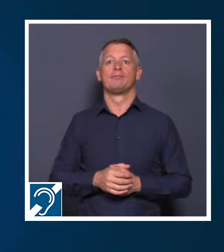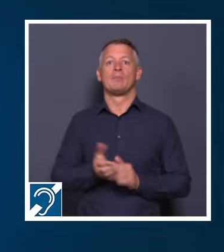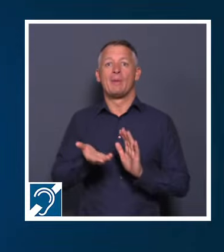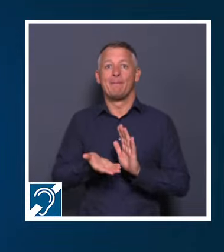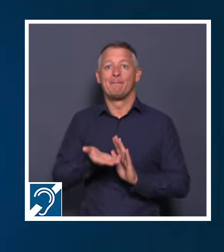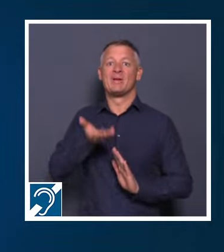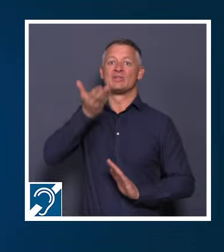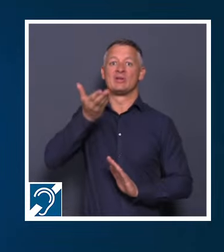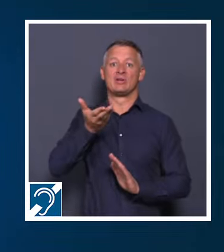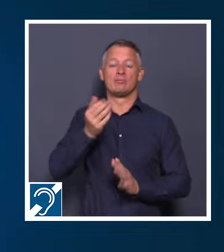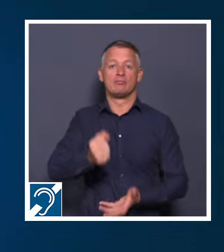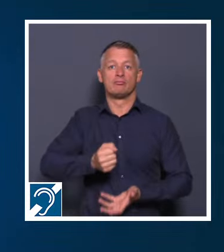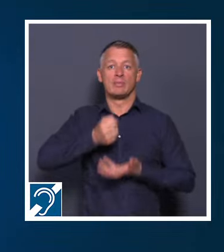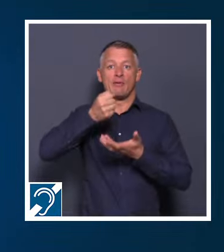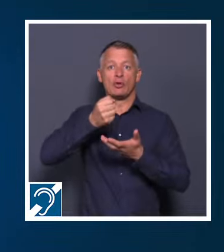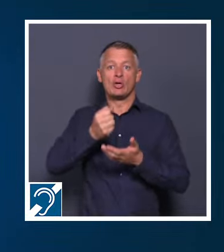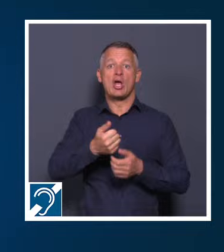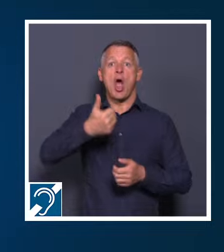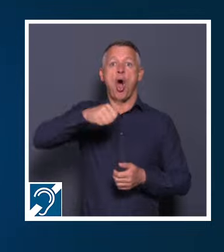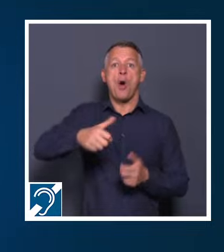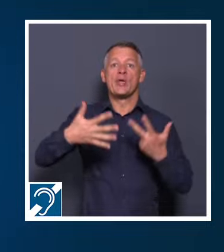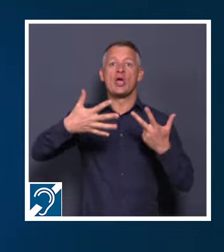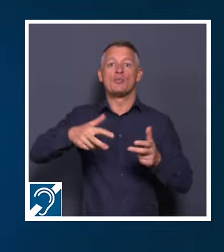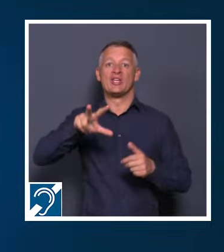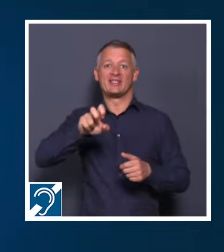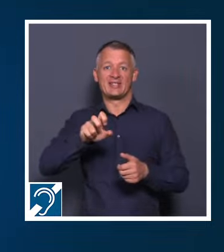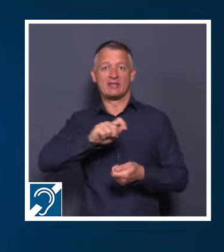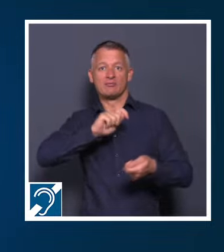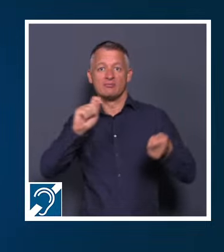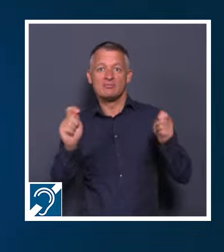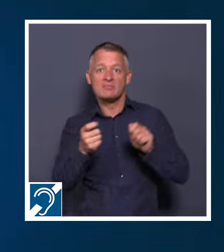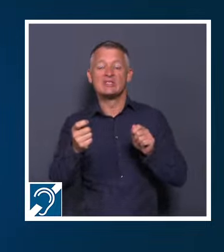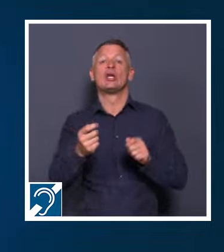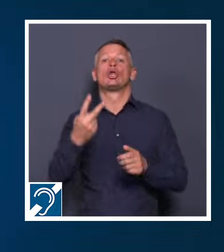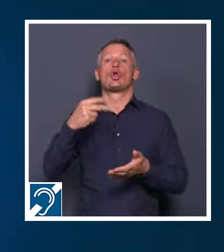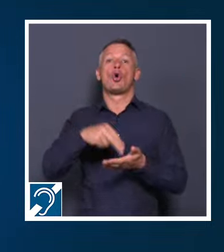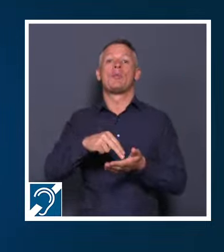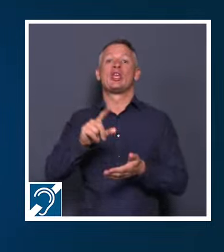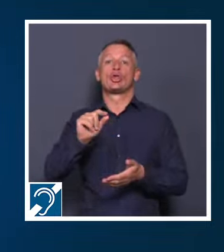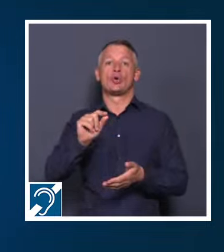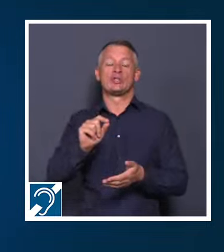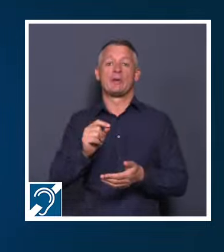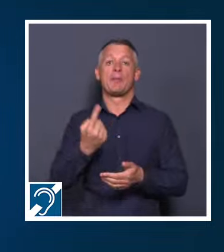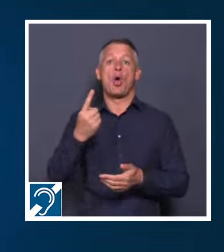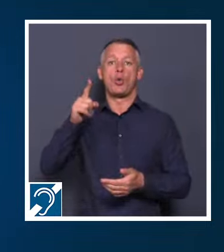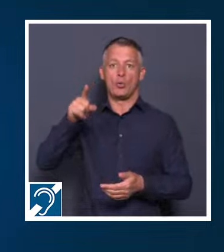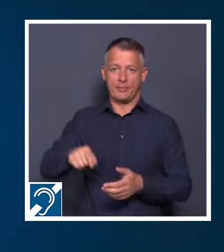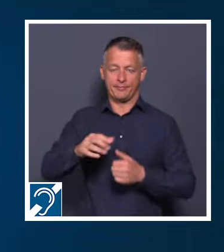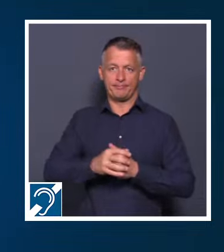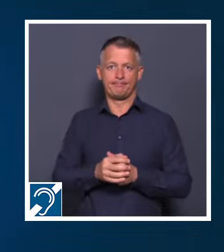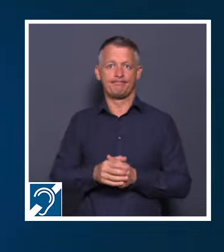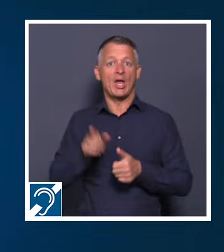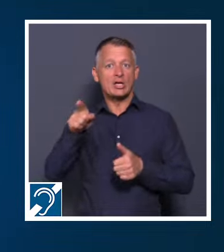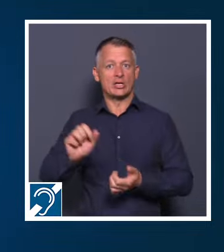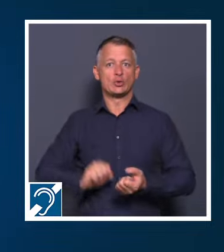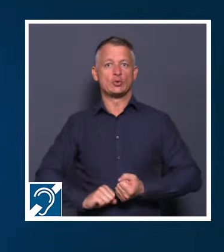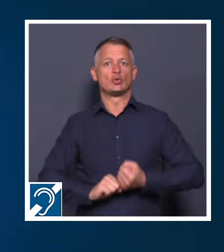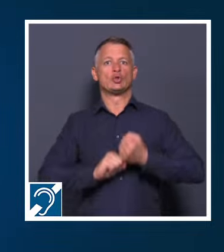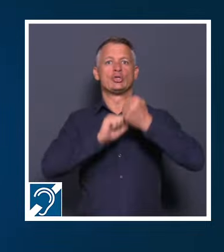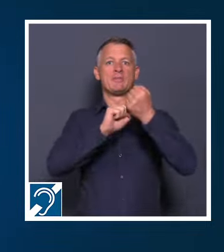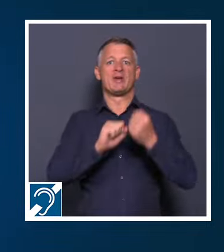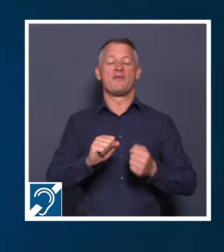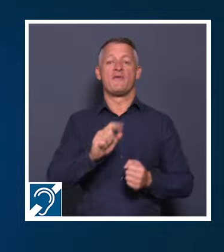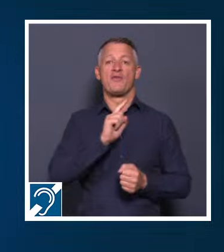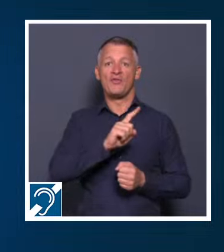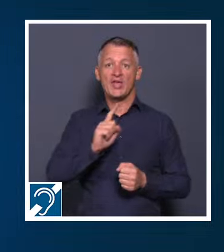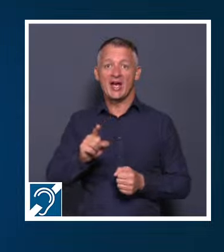majorăm plafonul de venit de la 1.830 la 2.020 pe lună. Astfel susținem cu